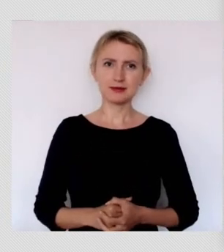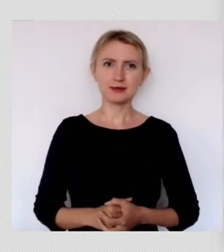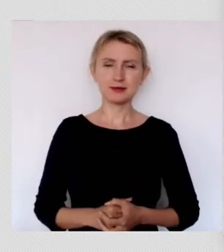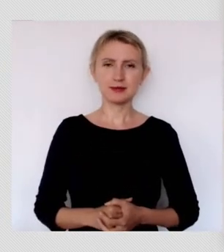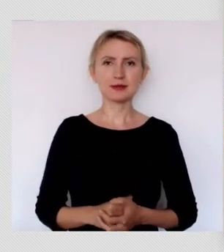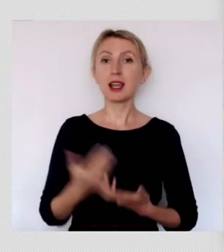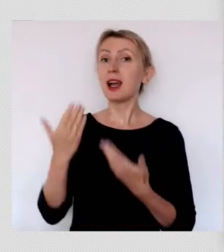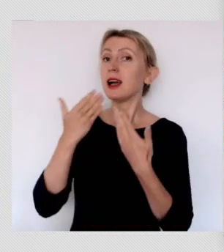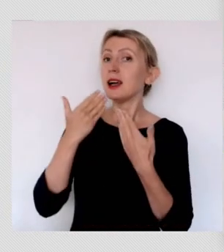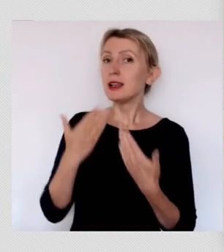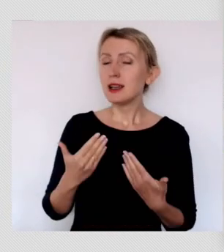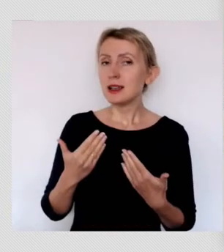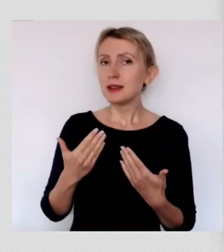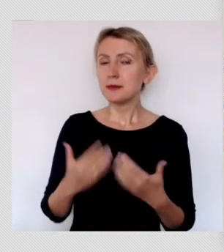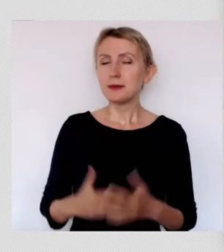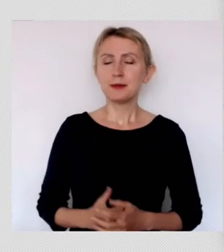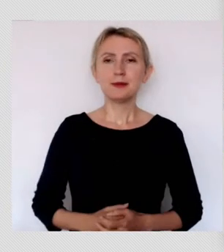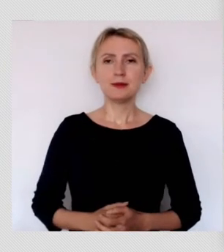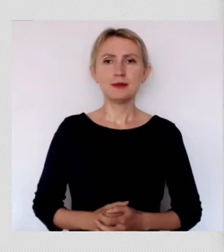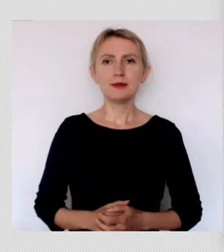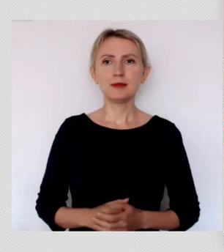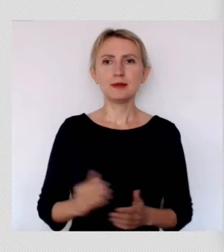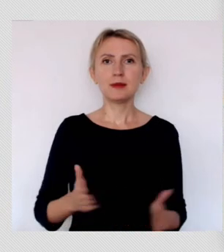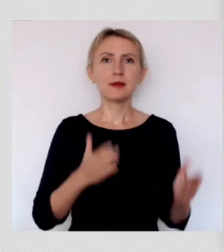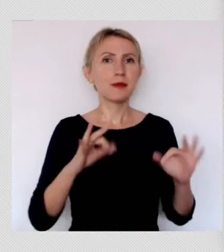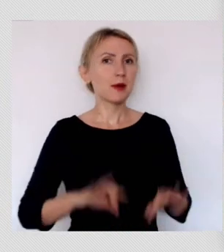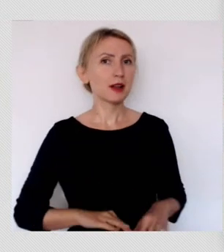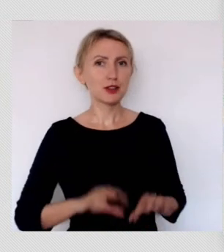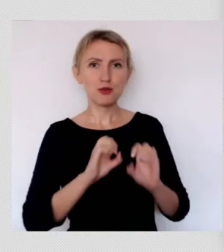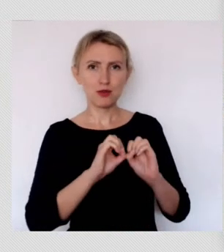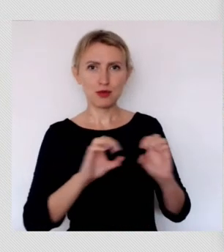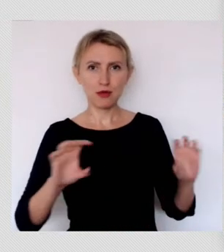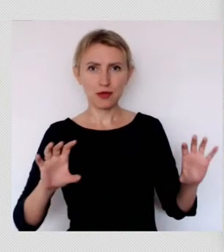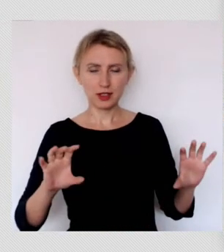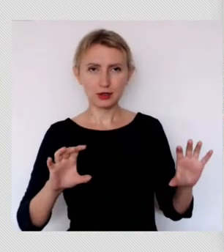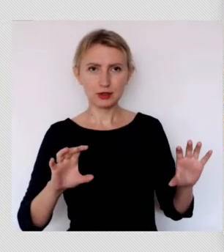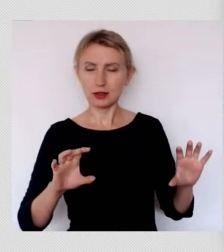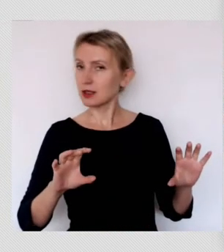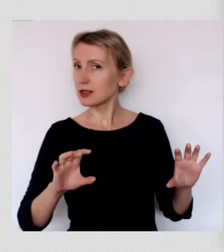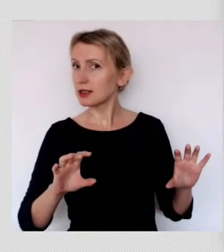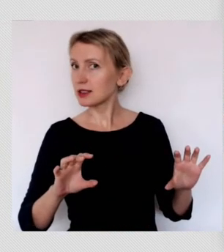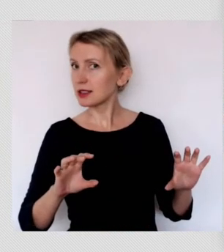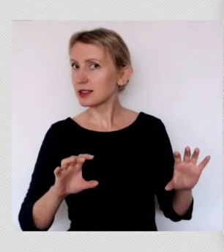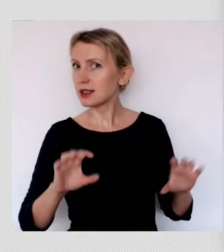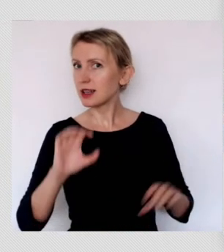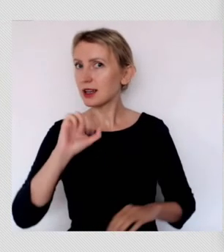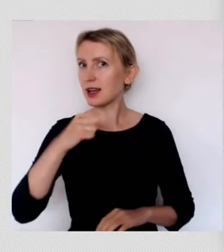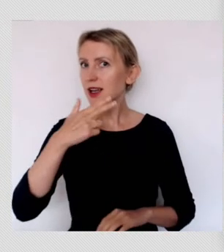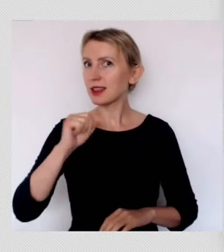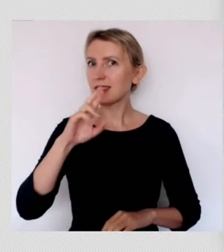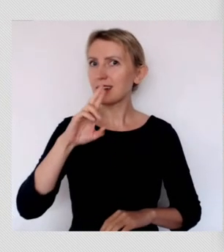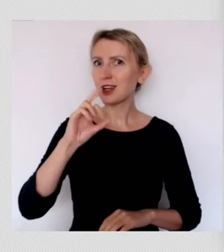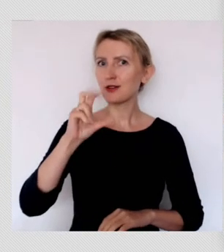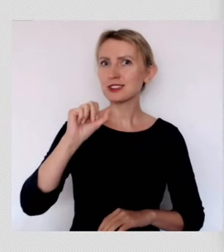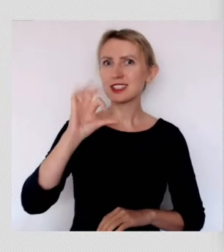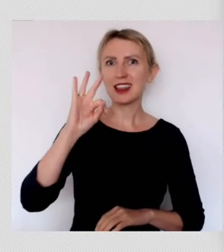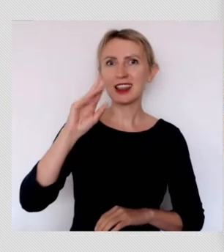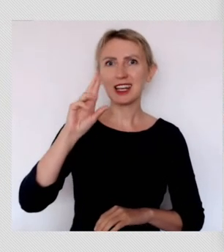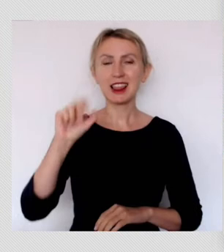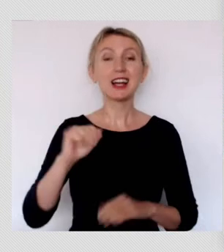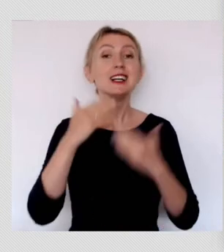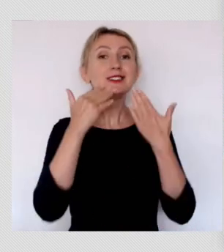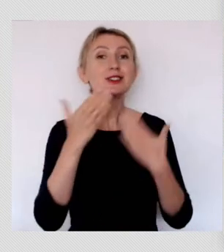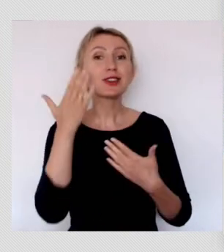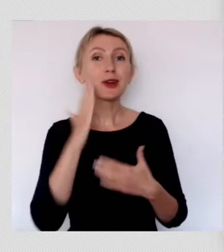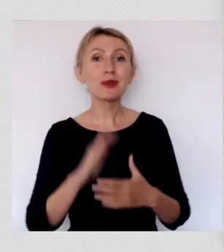Bardzo dziękuję. Pani profesor, tak? Podobno. Pani profesor Anna Rakowska-Trela, proszę. Tak, dziękuję bardzo.